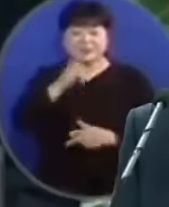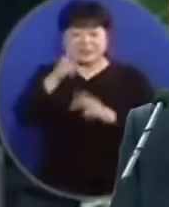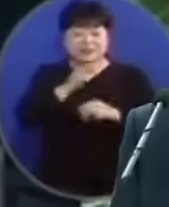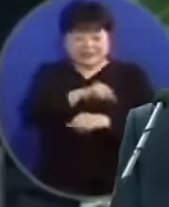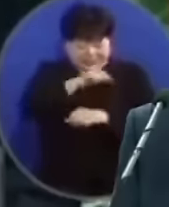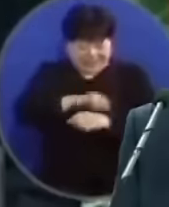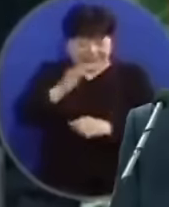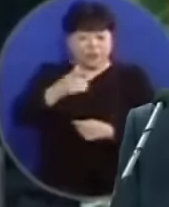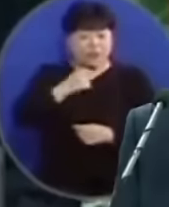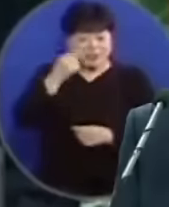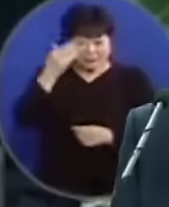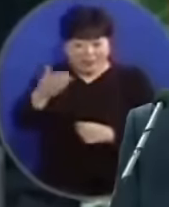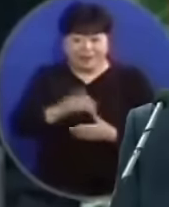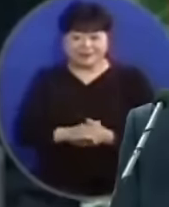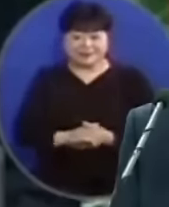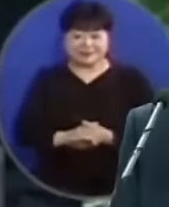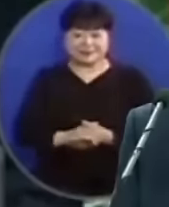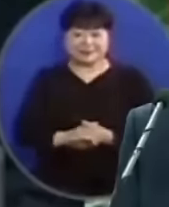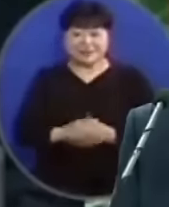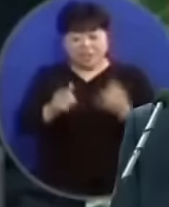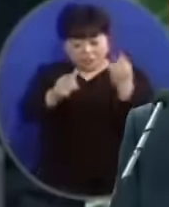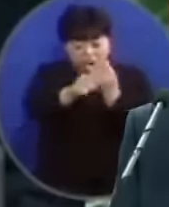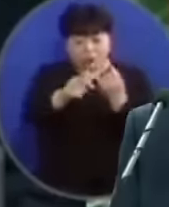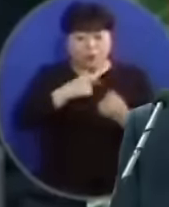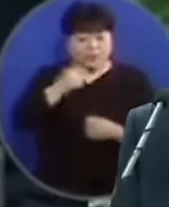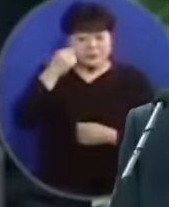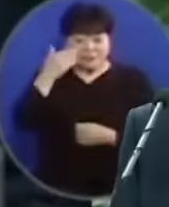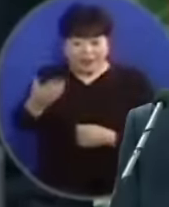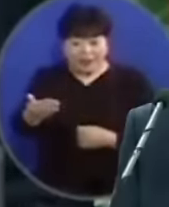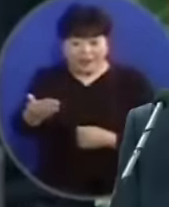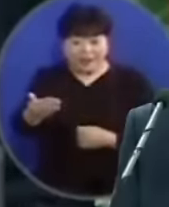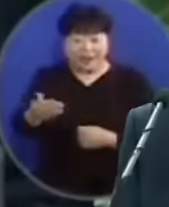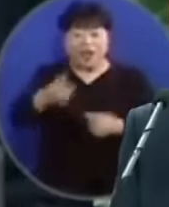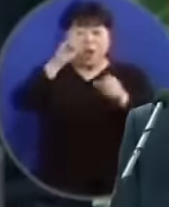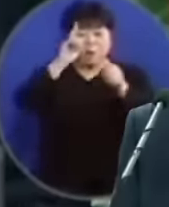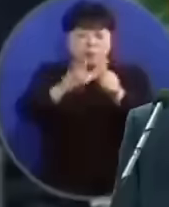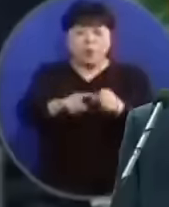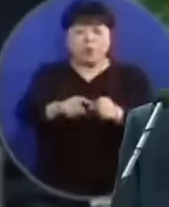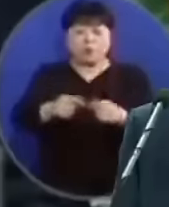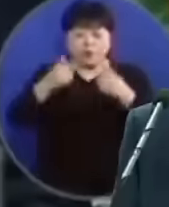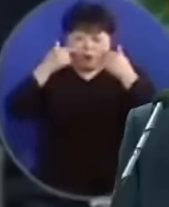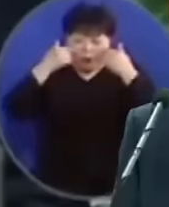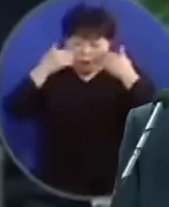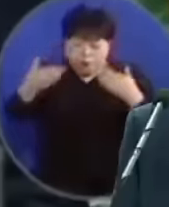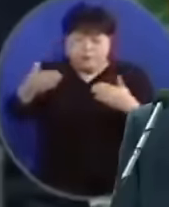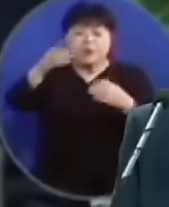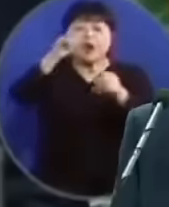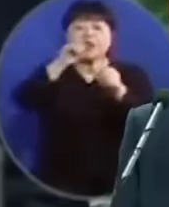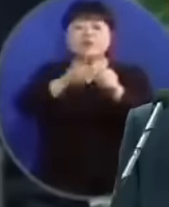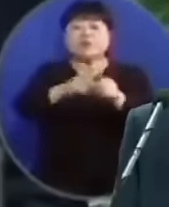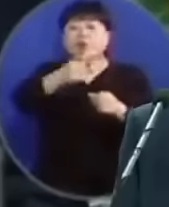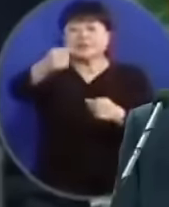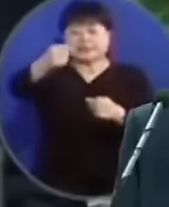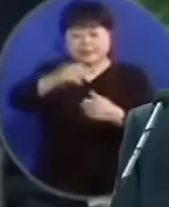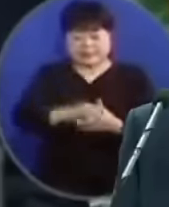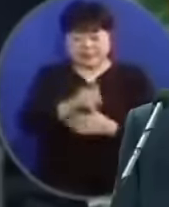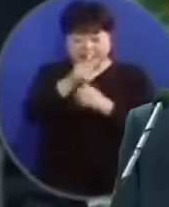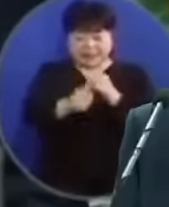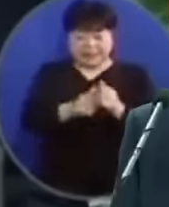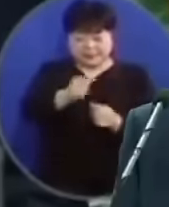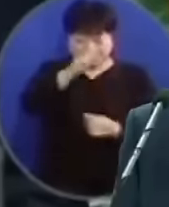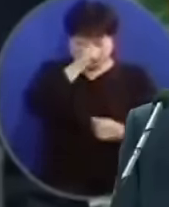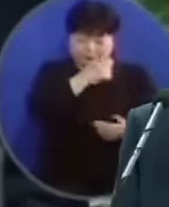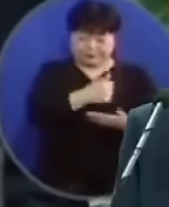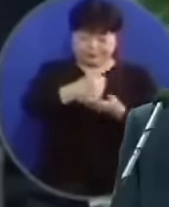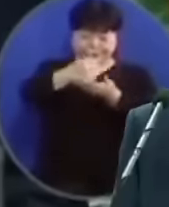잘 되기를 원하시는 것입니까? 결혼하기를 원하십니까? 목표를 분명히 정하십시오. 하나님 앞에서 하나님은